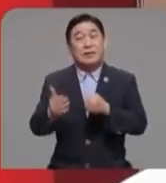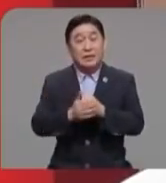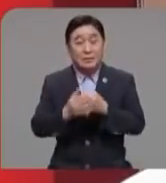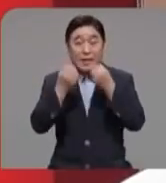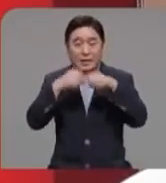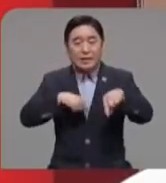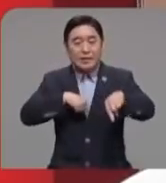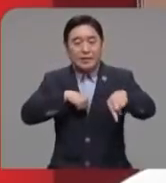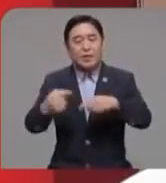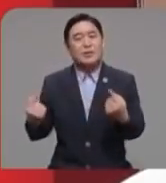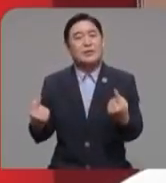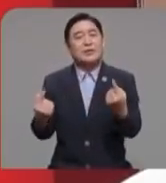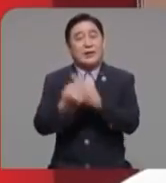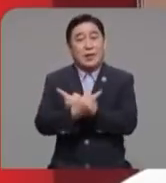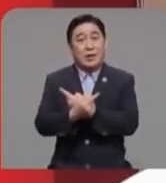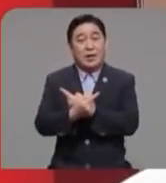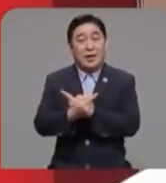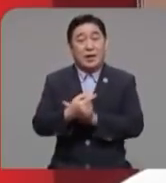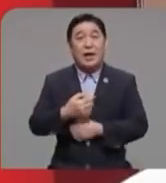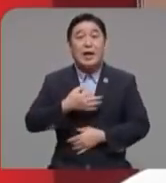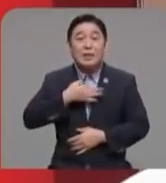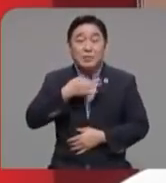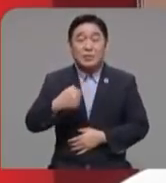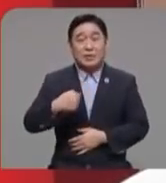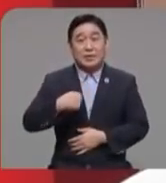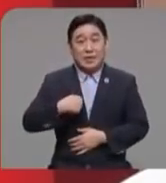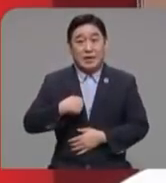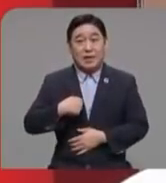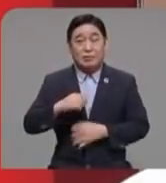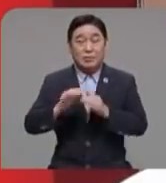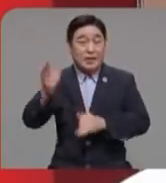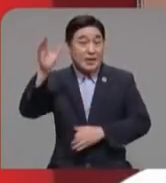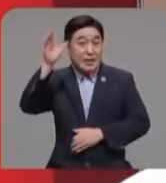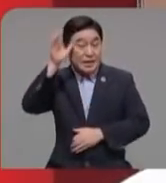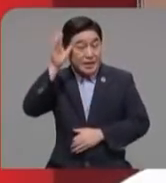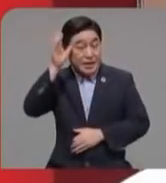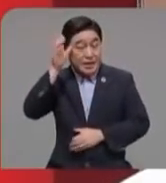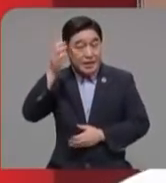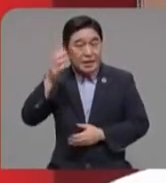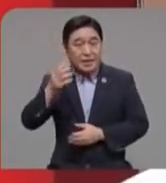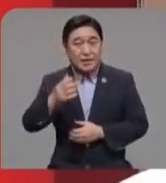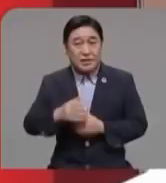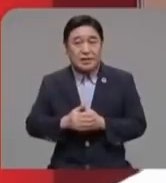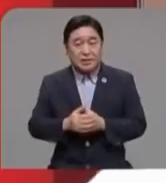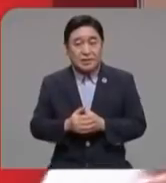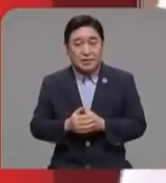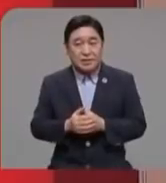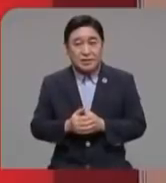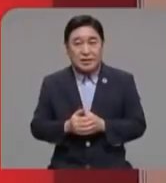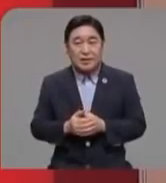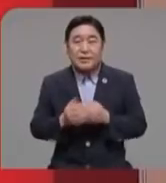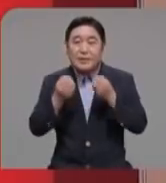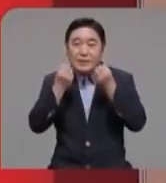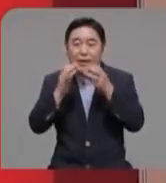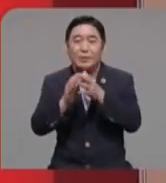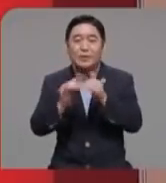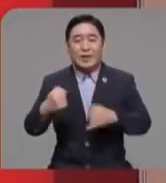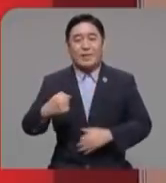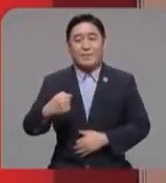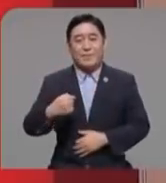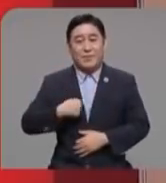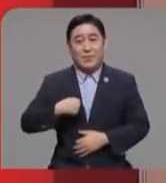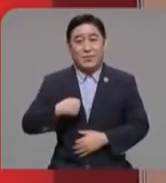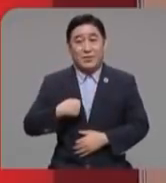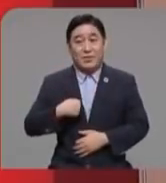또 정치개혁의 이런 목소리에 국민들의 기대를 담을 때 그래도 새로이 등장하는